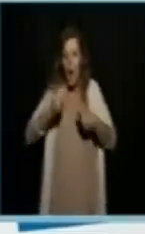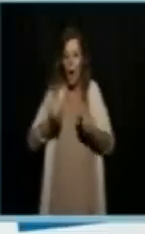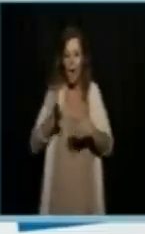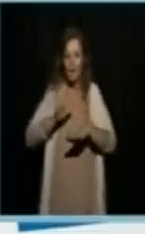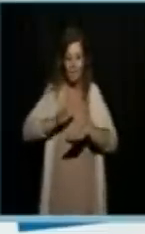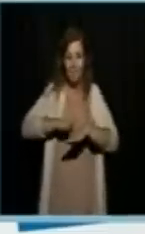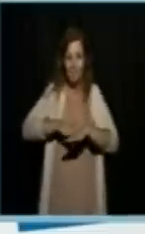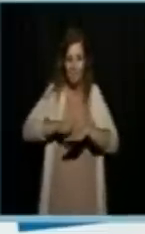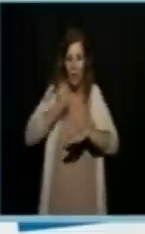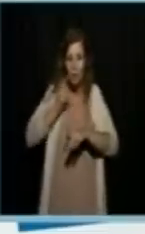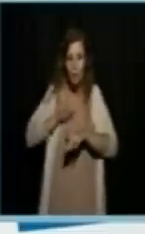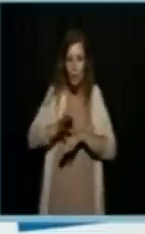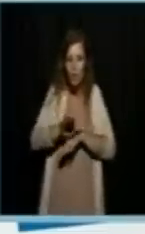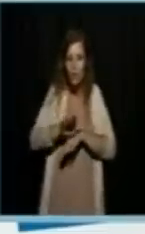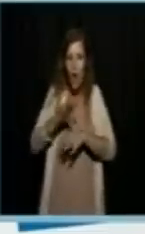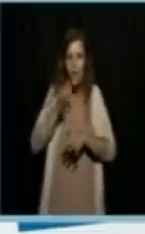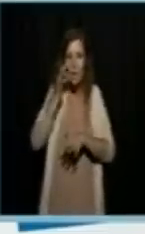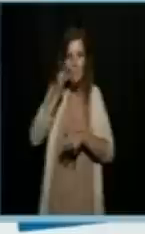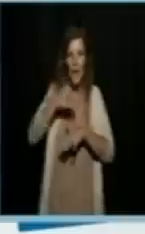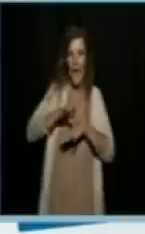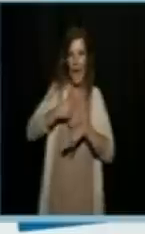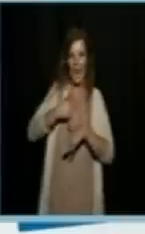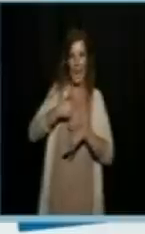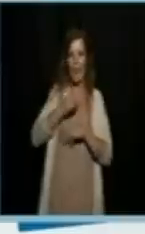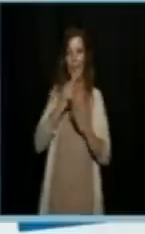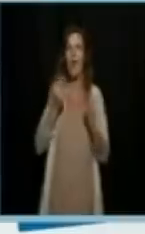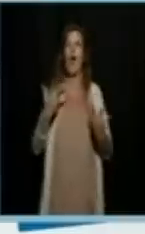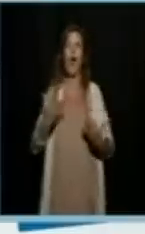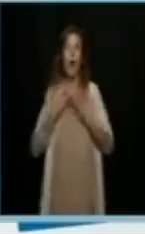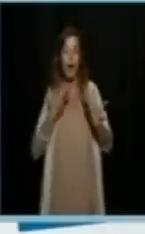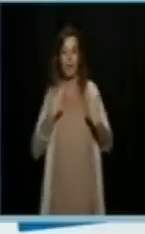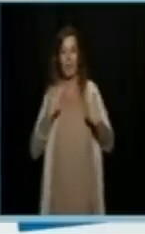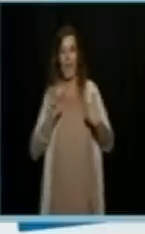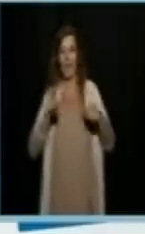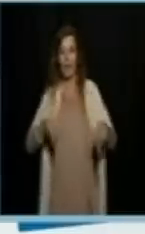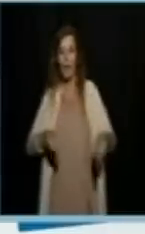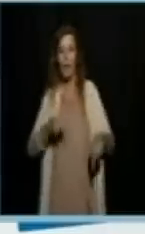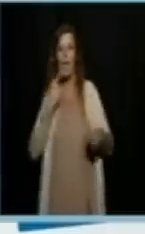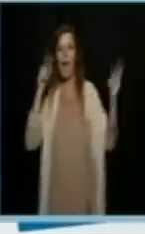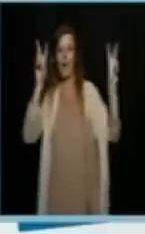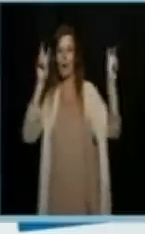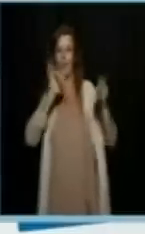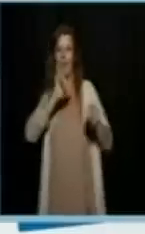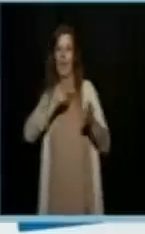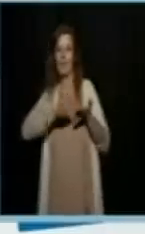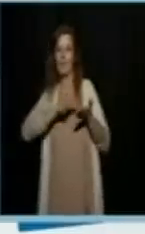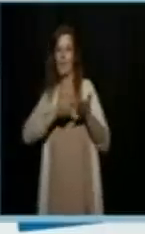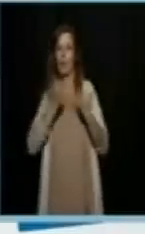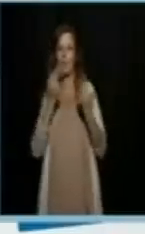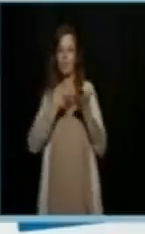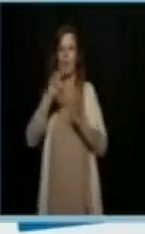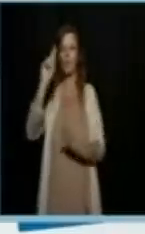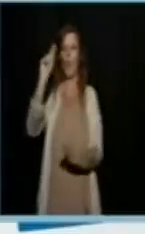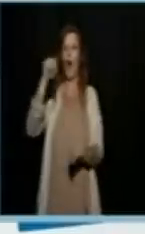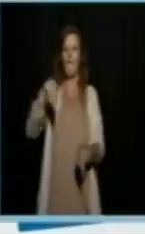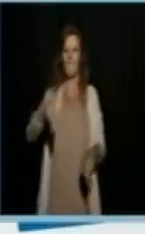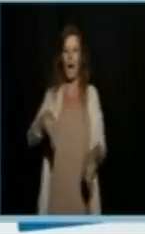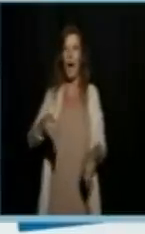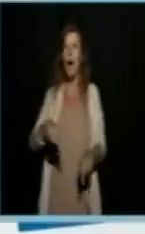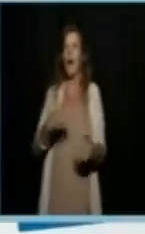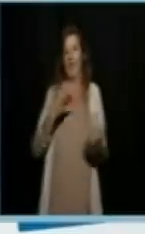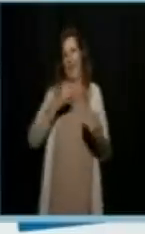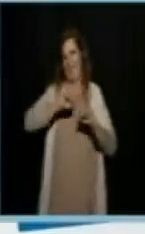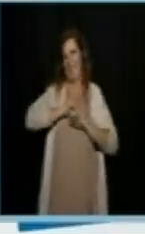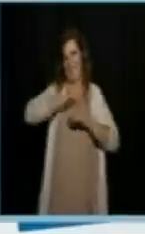direttamente, tutti i giorni, sono davvero contento di essere qui a parlare di high school, di una nuova scuola. Chi di voi non vorrebbe